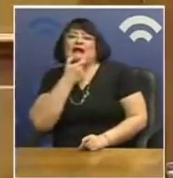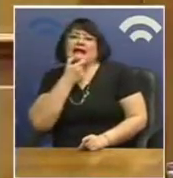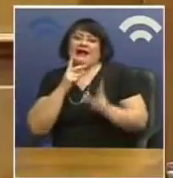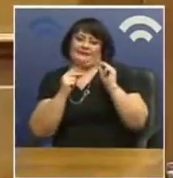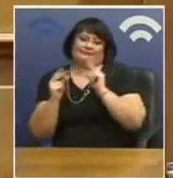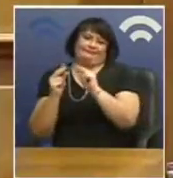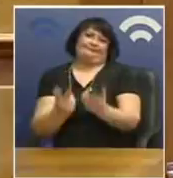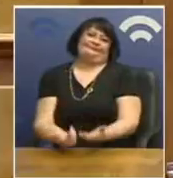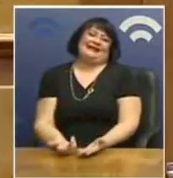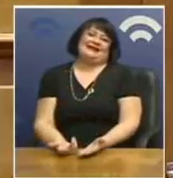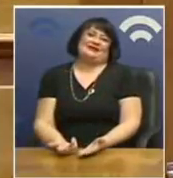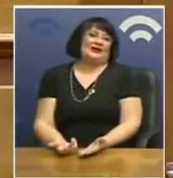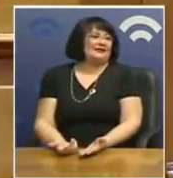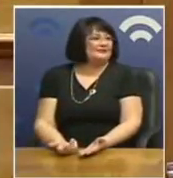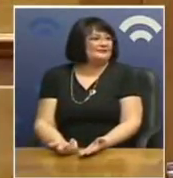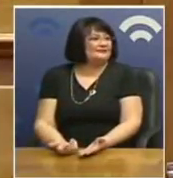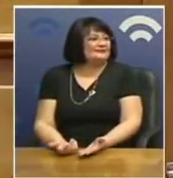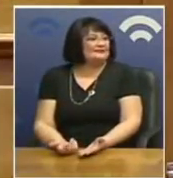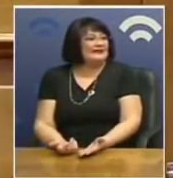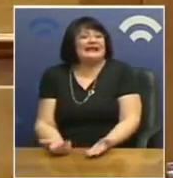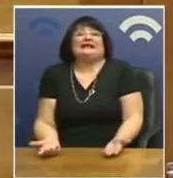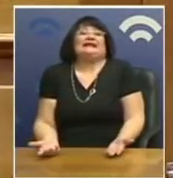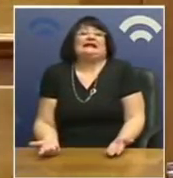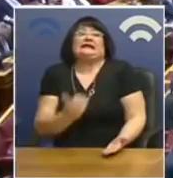Αλλά θα σας επαναλάβω, τι ακριβώς θέλετε, πείτε μου.